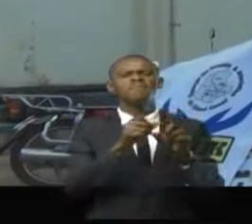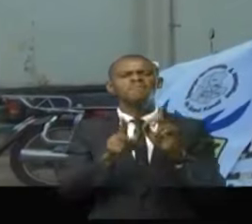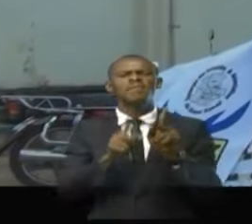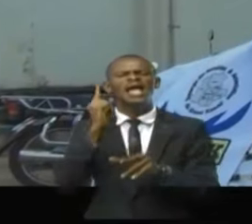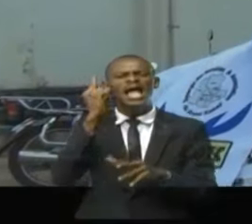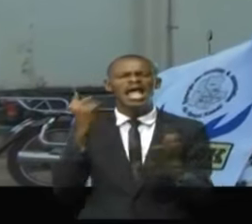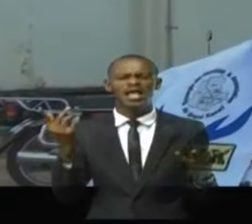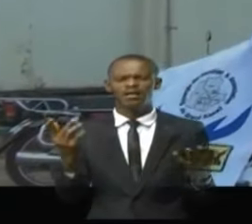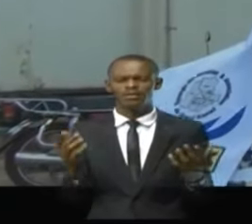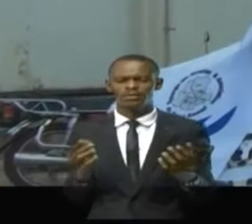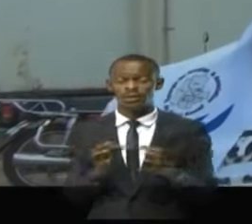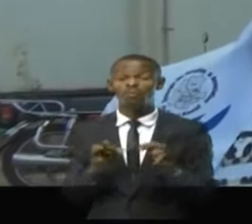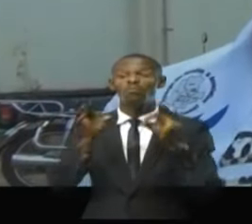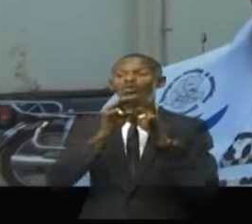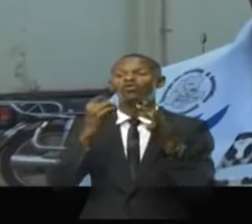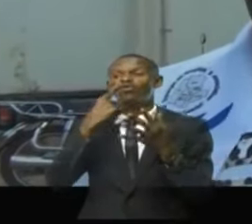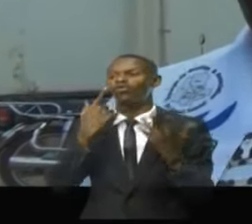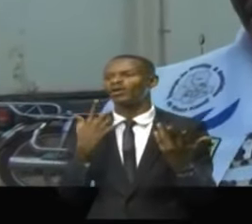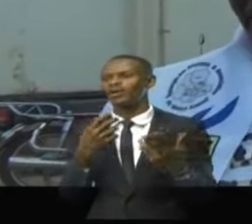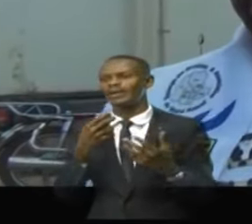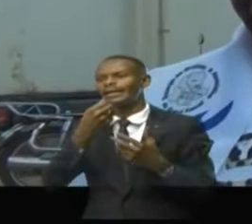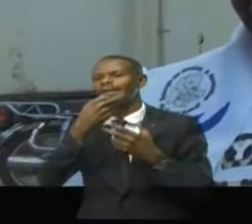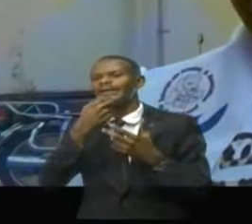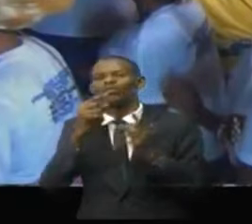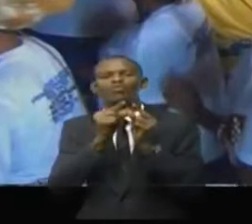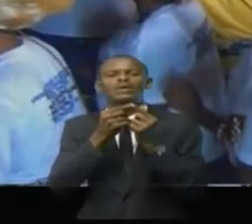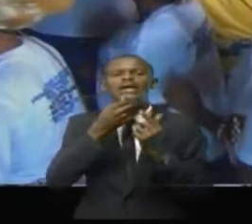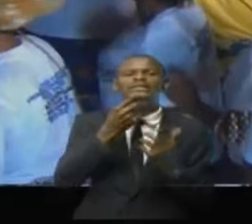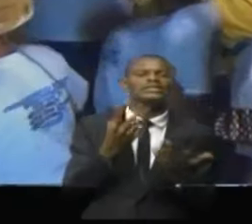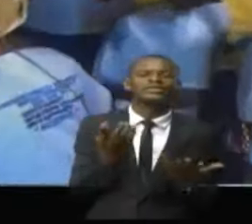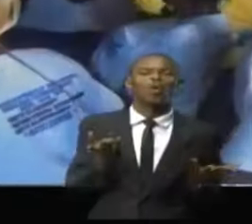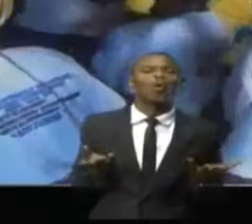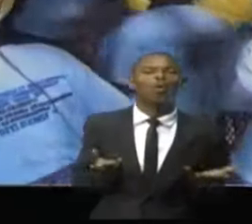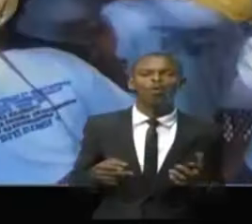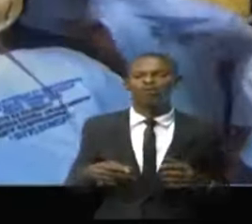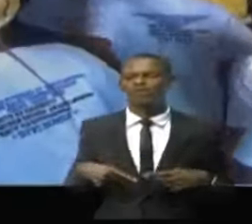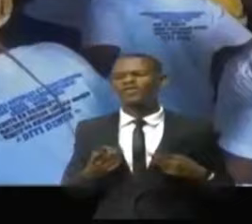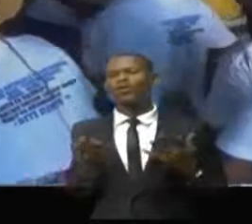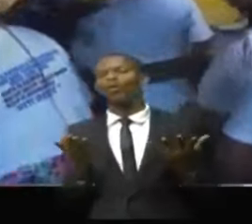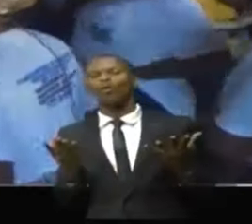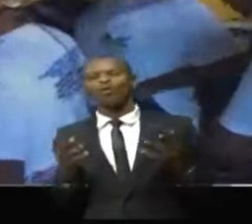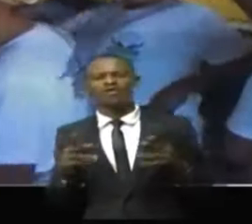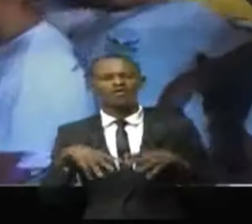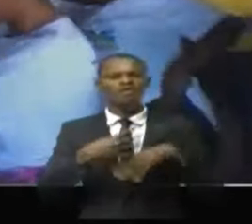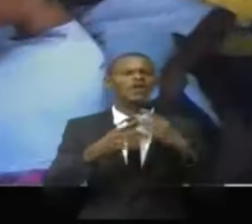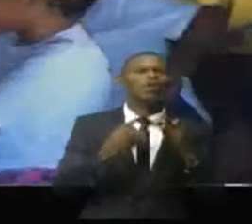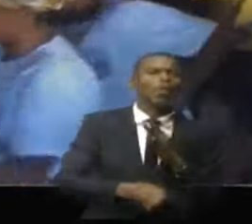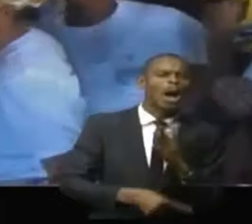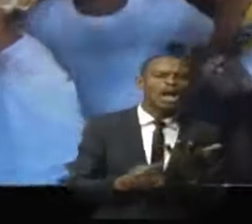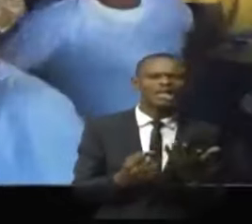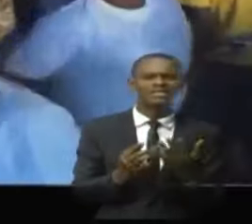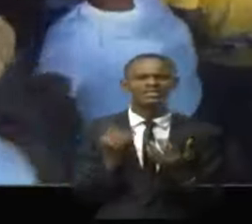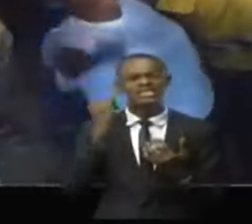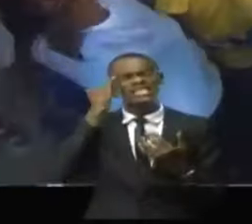Kassaïens sont où, ils font quoi et ils veulent quoi. Signalons que tout s'est passé dans un